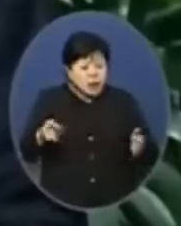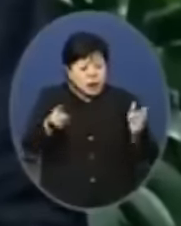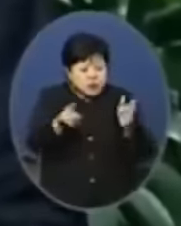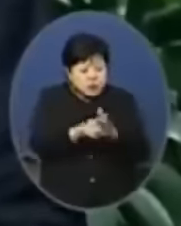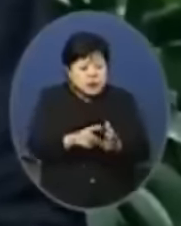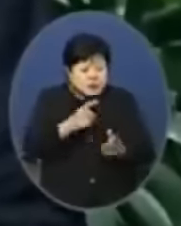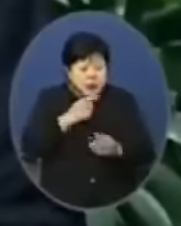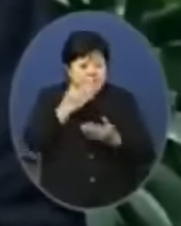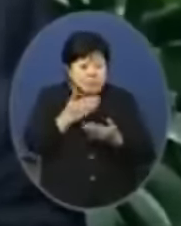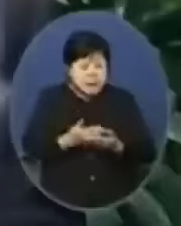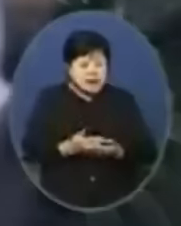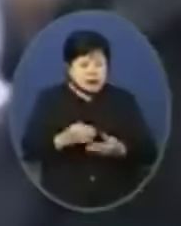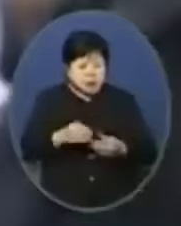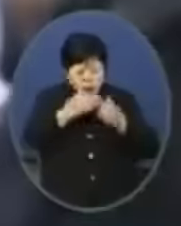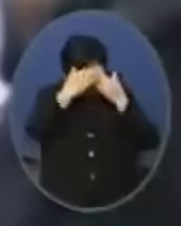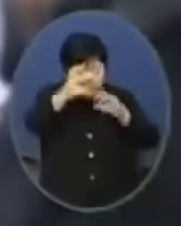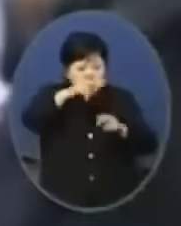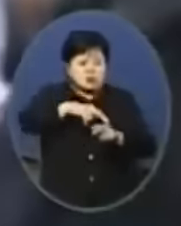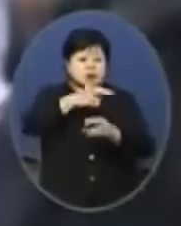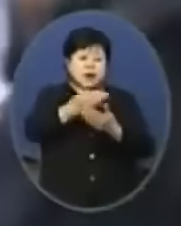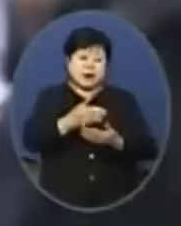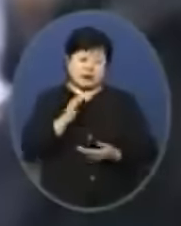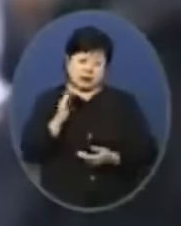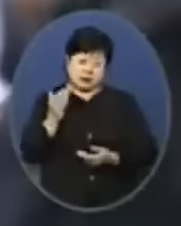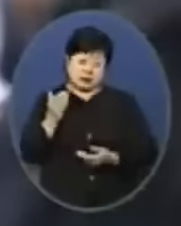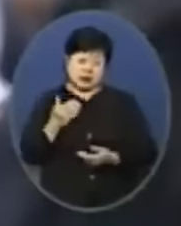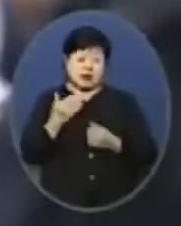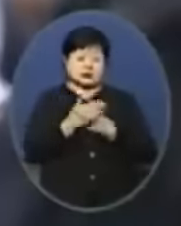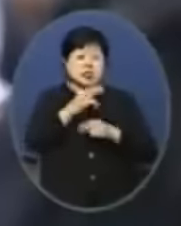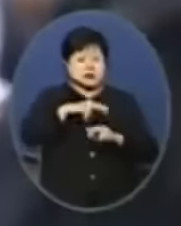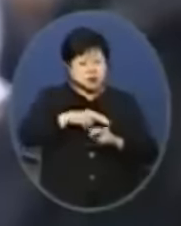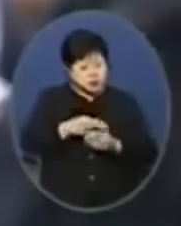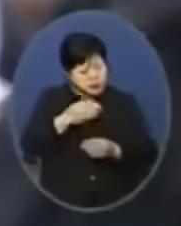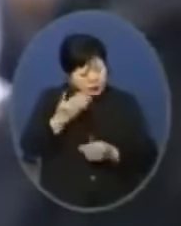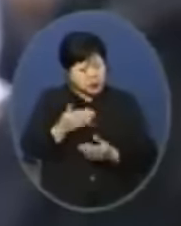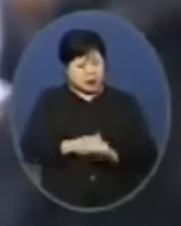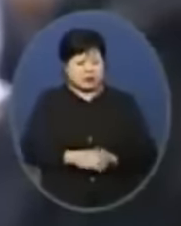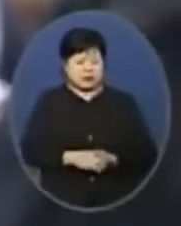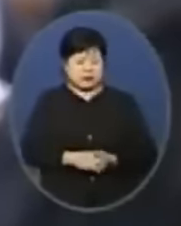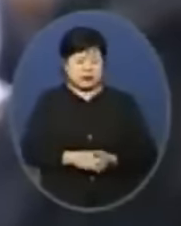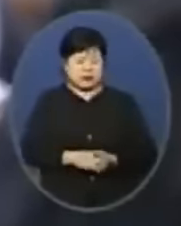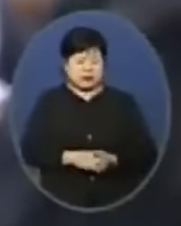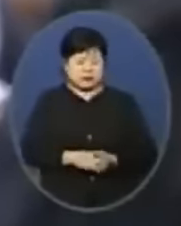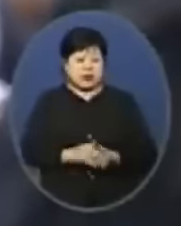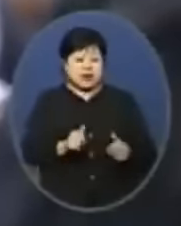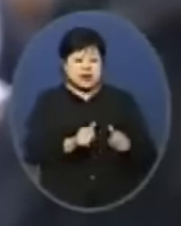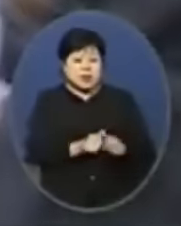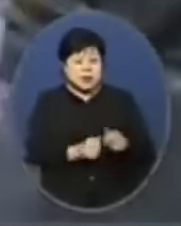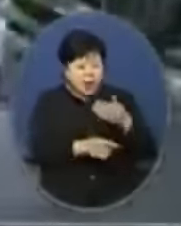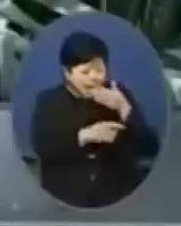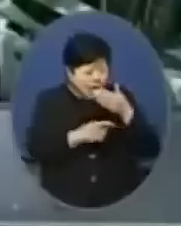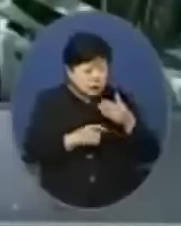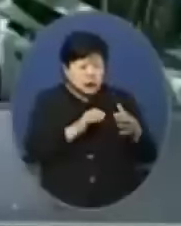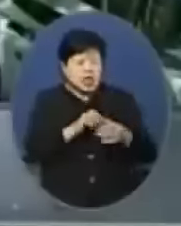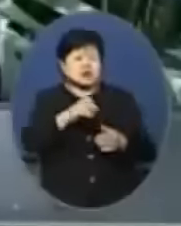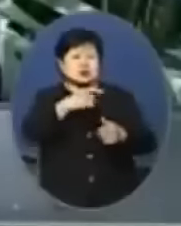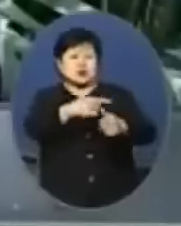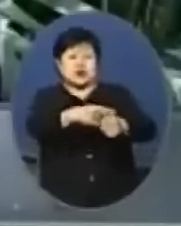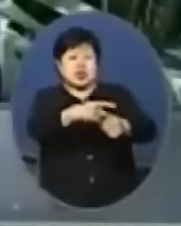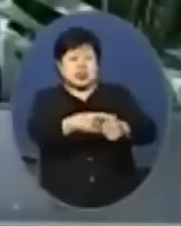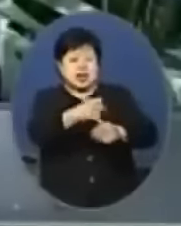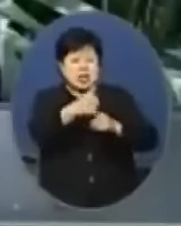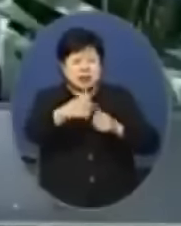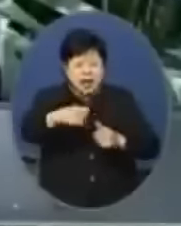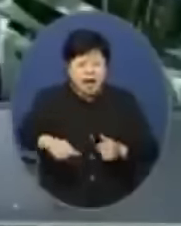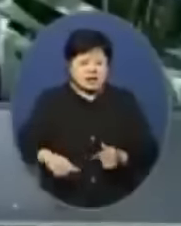믿음으로 받아만 드리면 공짜로 주는 것입니다. 은혜의 선물입니다. 그 옆에 강도는 계속해서 욕을 합니다.